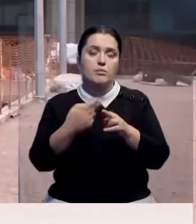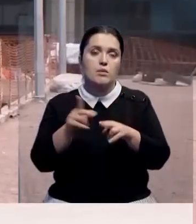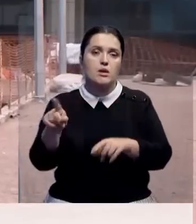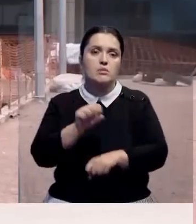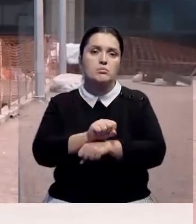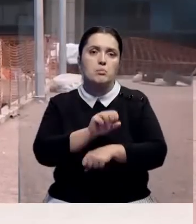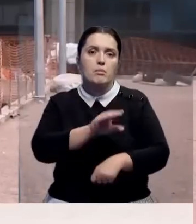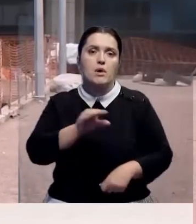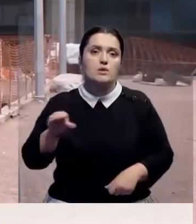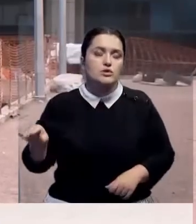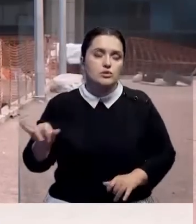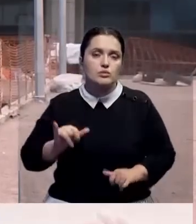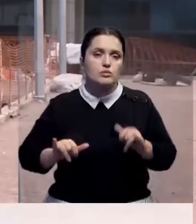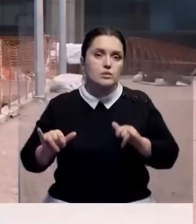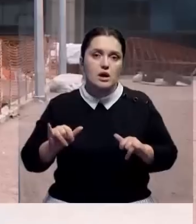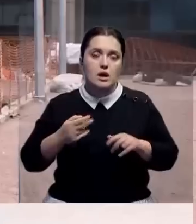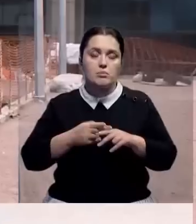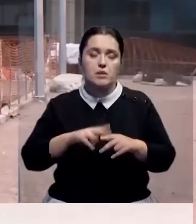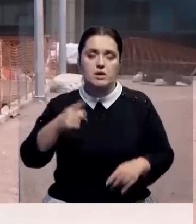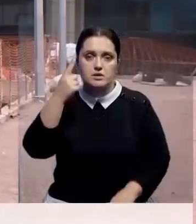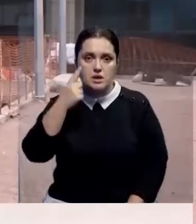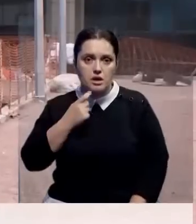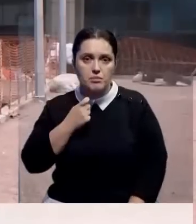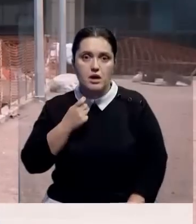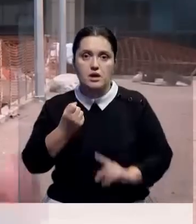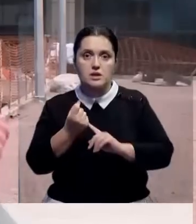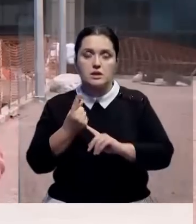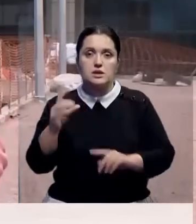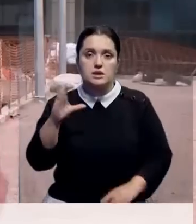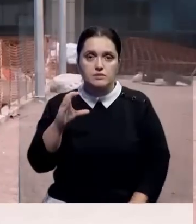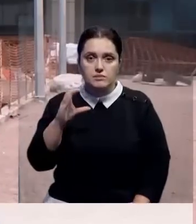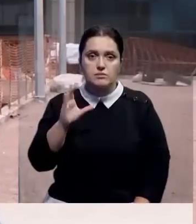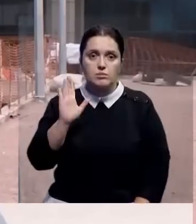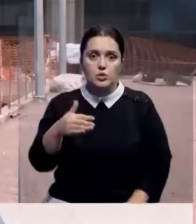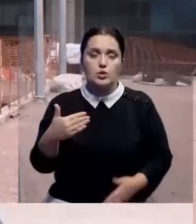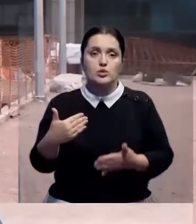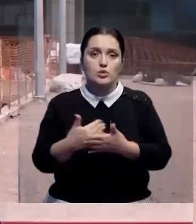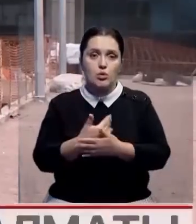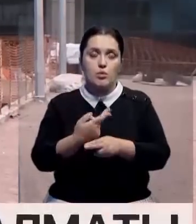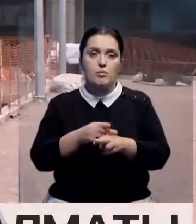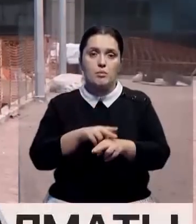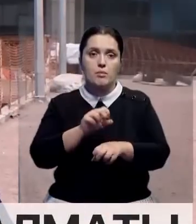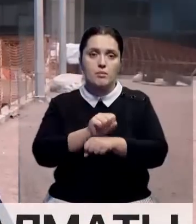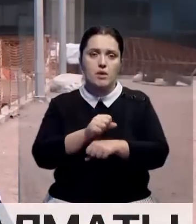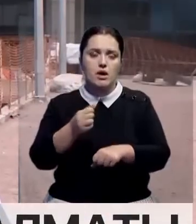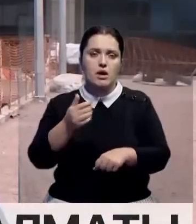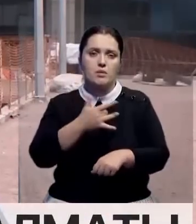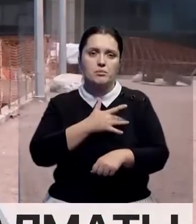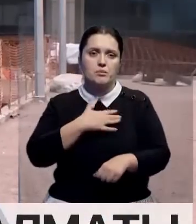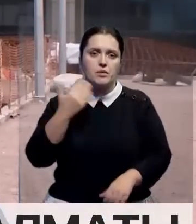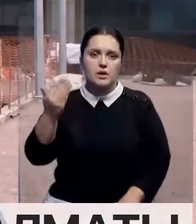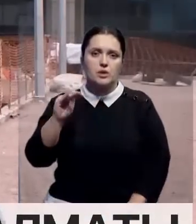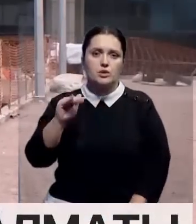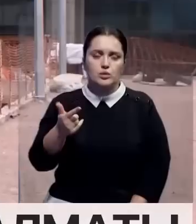президент аэропорта и его коллеги сообщили, что 11 сентября введут новую парковку, которая ранее принадлежала южному